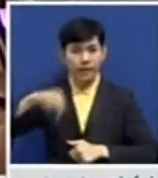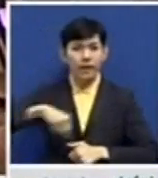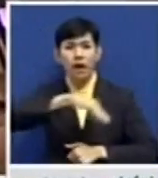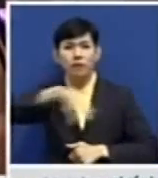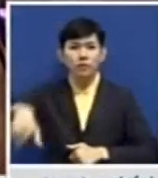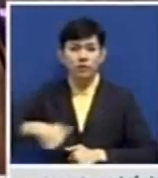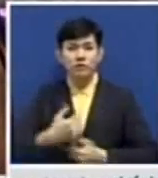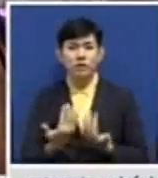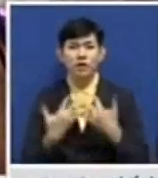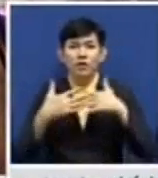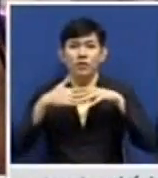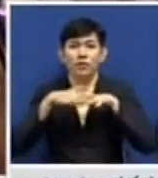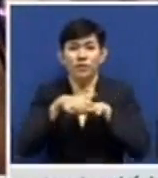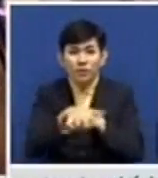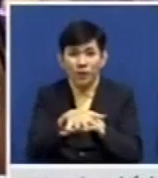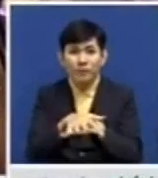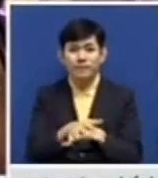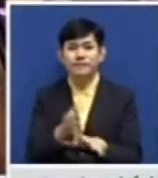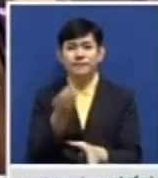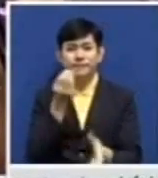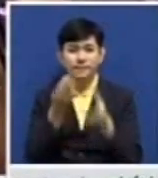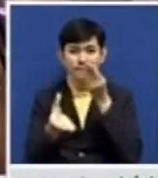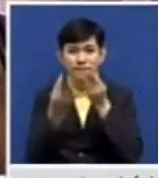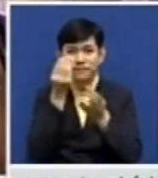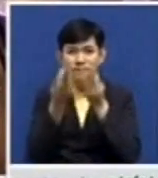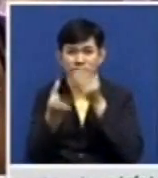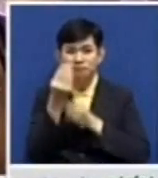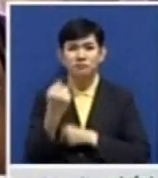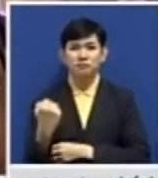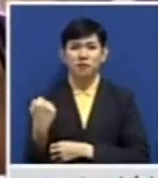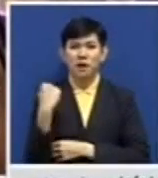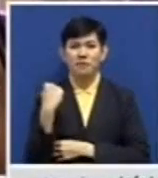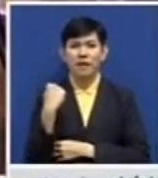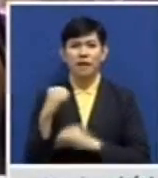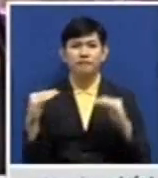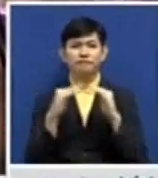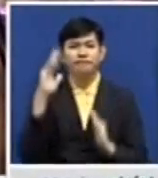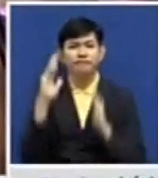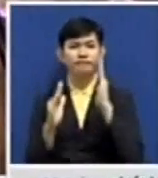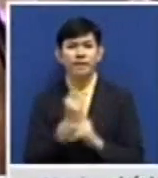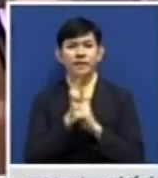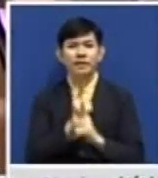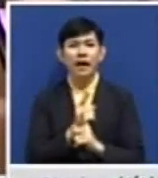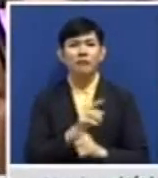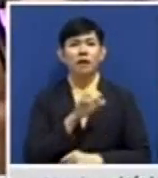จะได้มีส่วนร่วมในการเข้าสู่อำนาจอธิปไตยที่ผ่านสภาผู้แทนราษฎรอัน